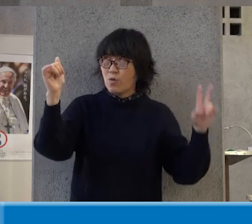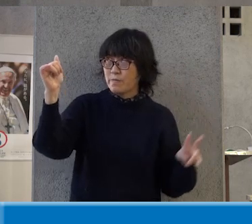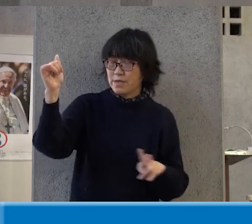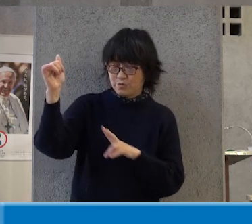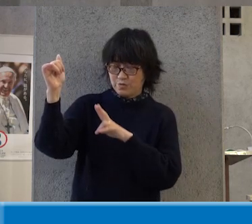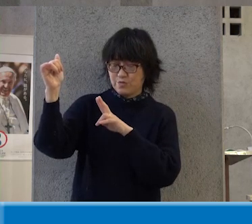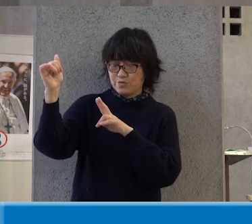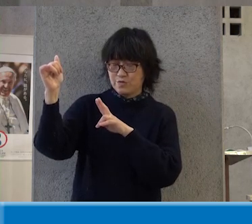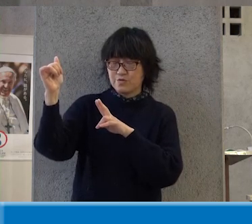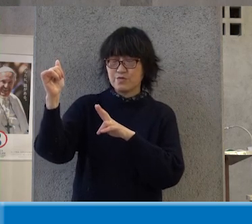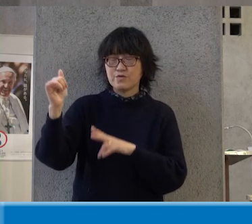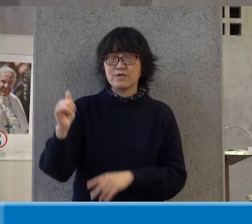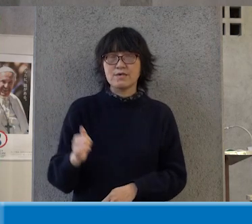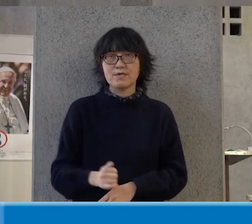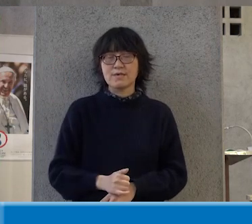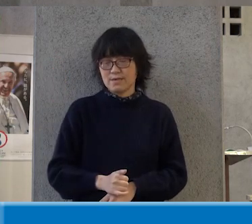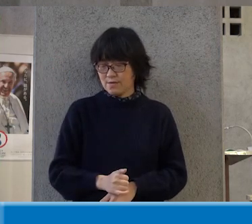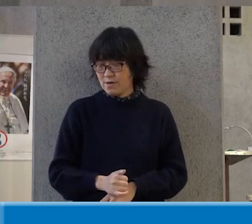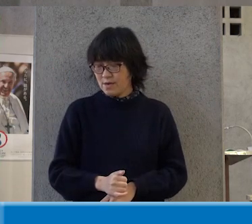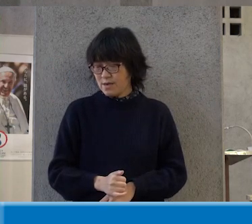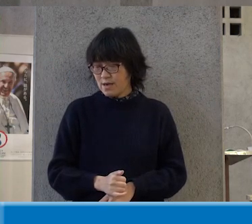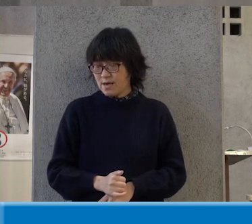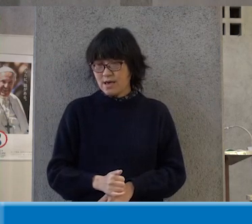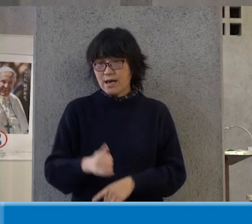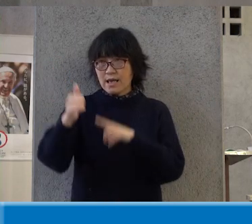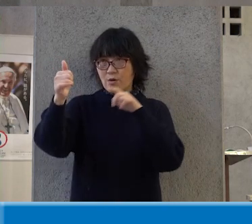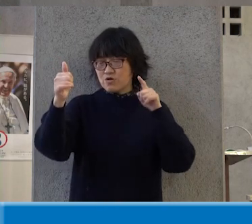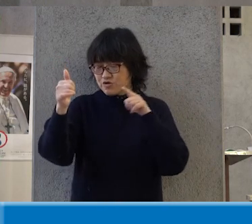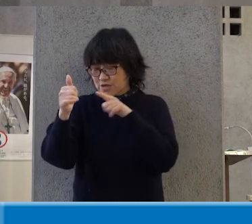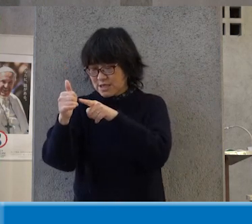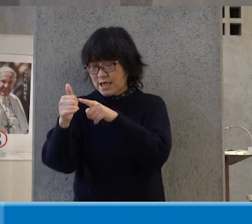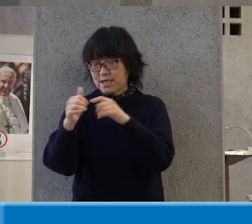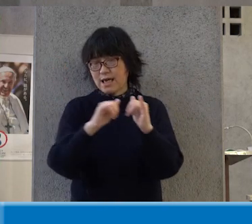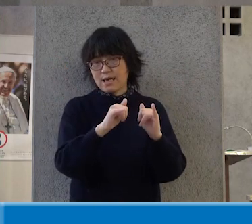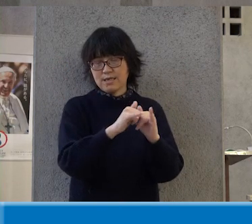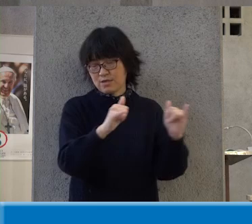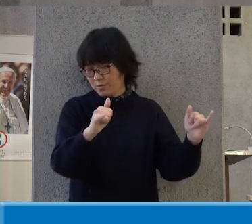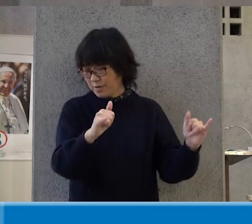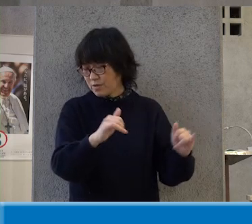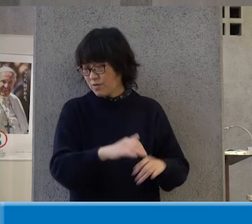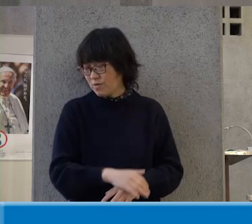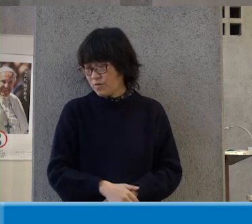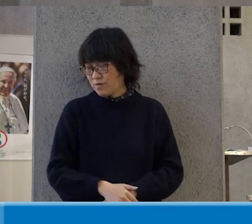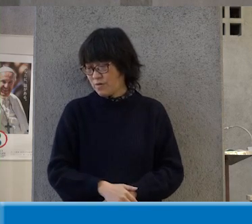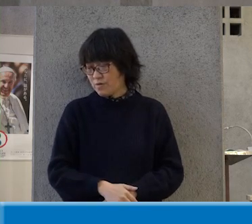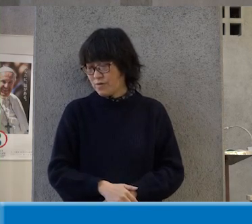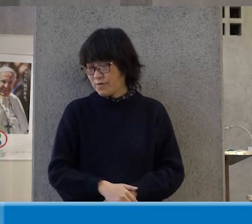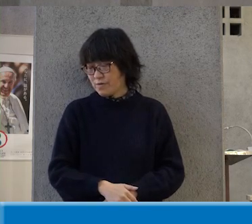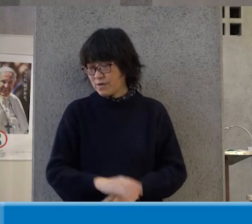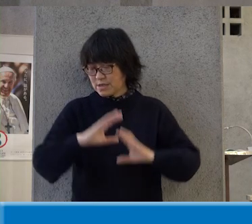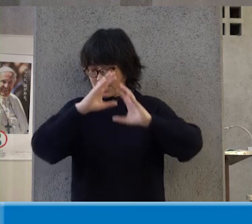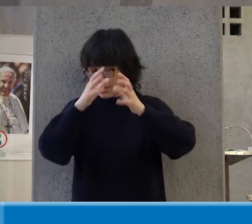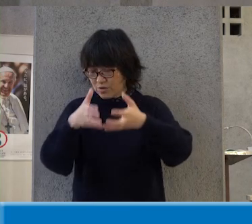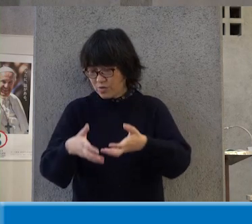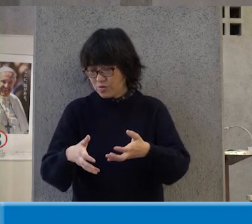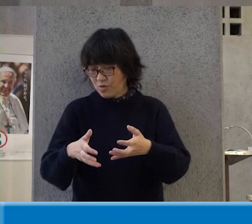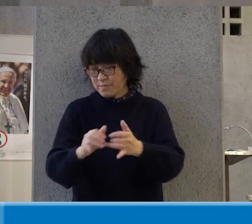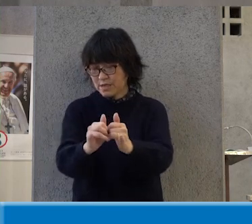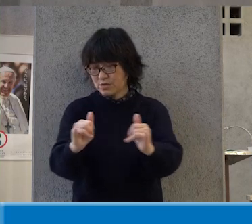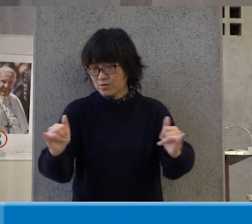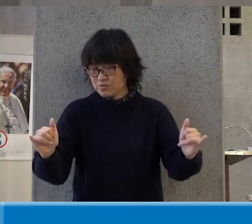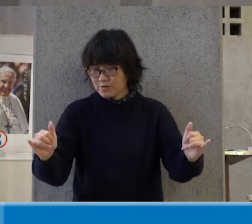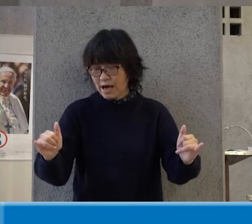見る。ことに彼を突き刺した者どもは、地上の諸民族は